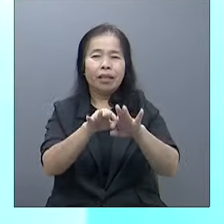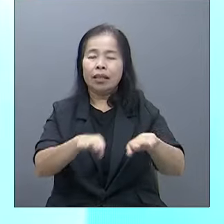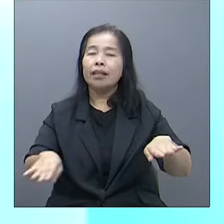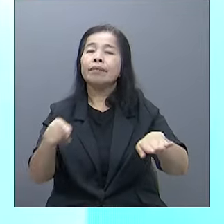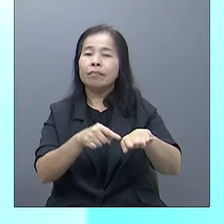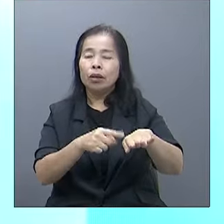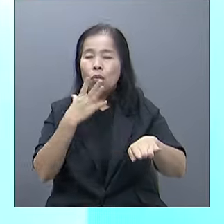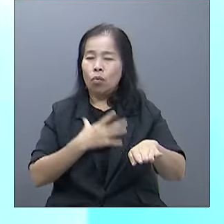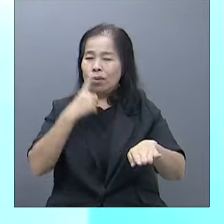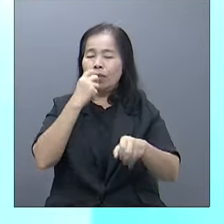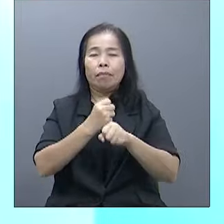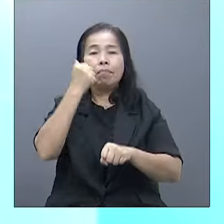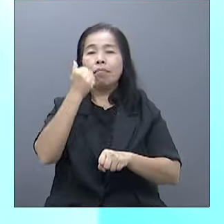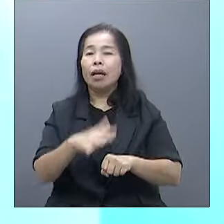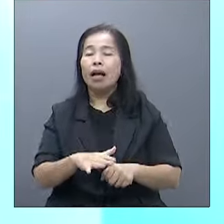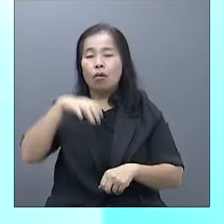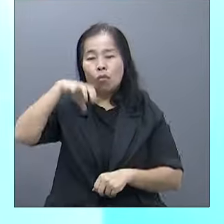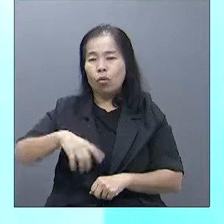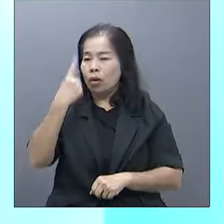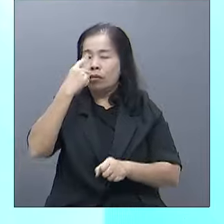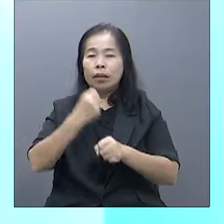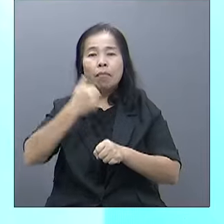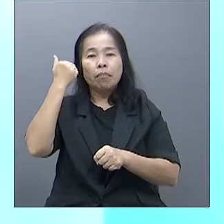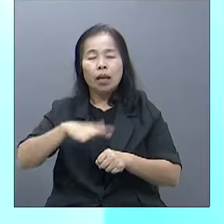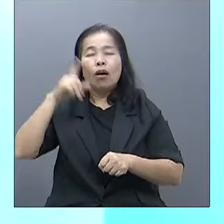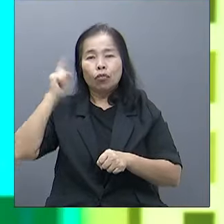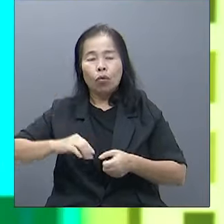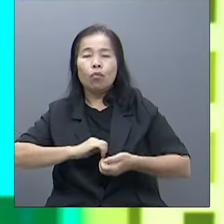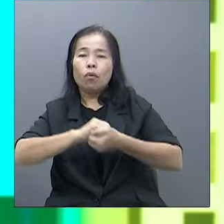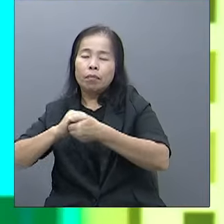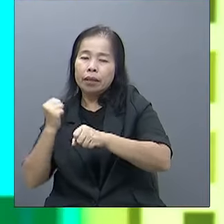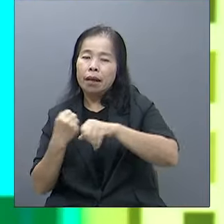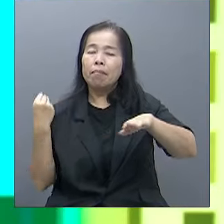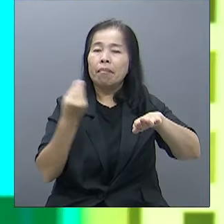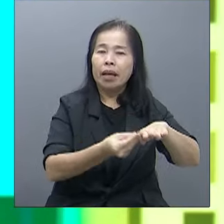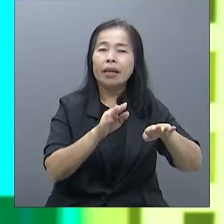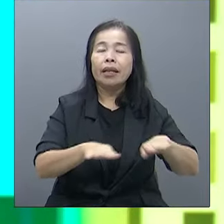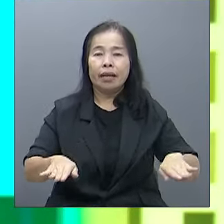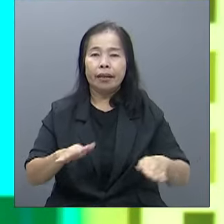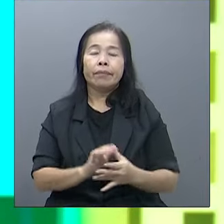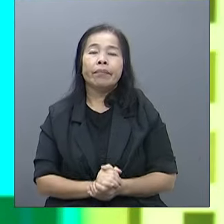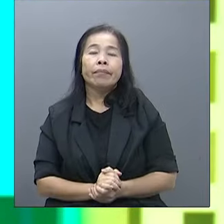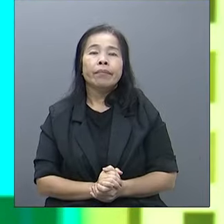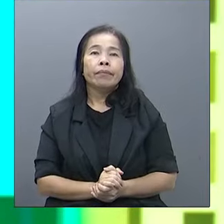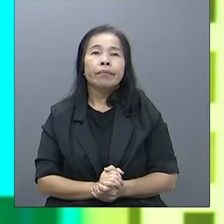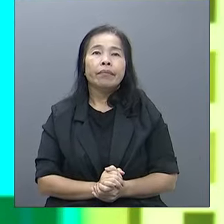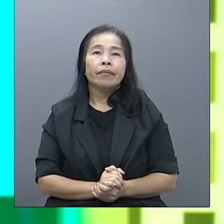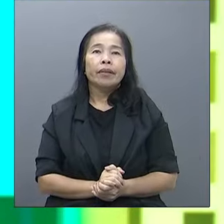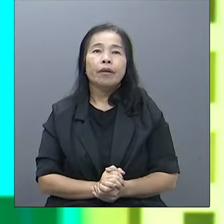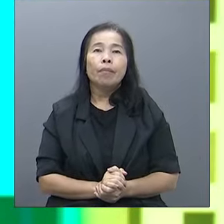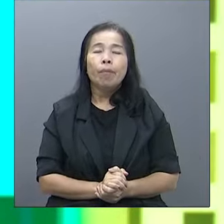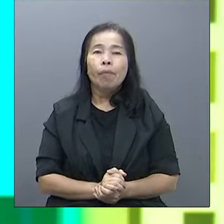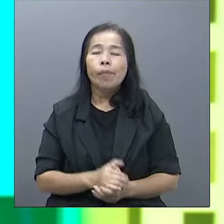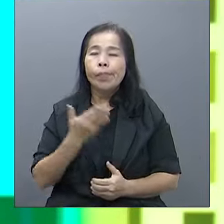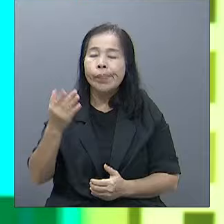ดคนหนึ่งแต่ลำพังแต่เราทำไม่ได้รัฐต้องขยับด้วย นี่คือเรื่องจริงเลยทีนี้ถ้าจะพูดถึงอนาคตสักนิดนึ